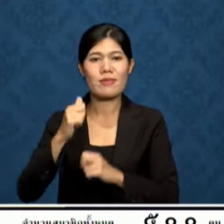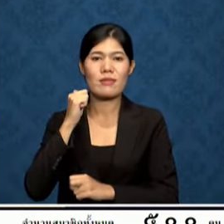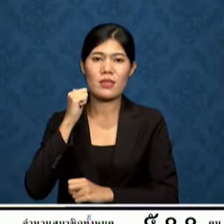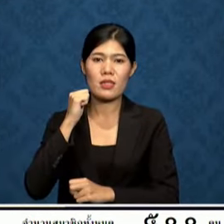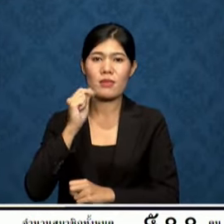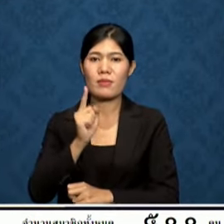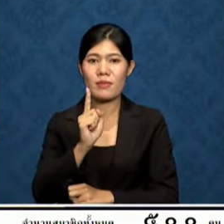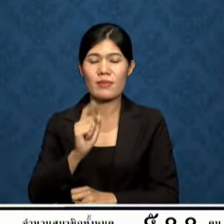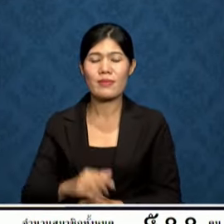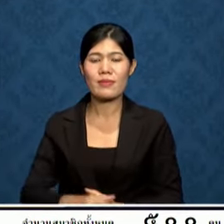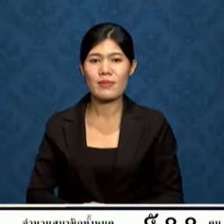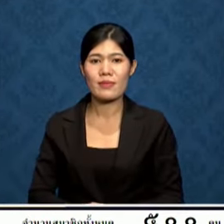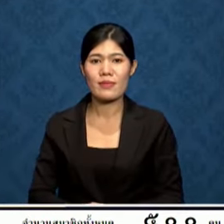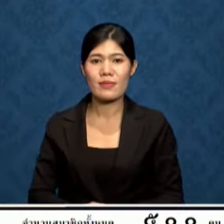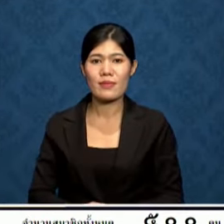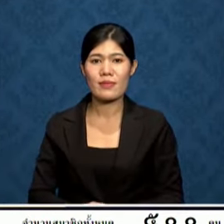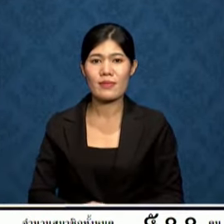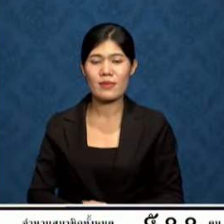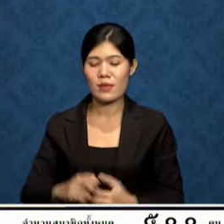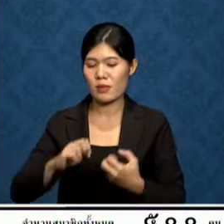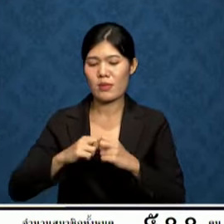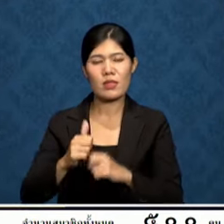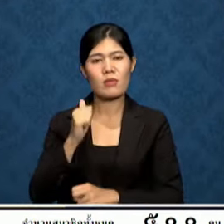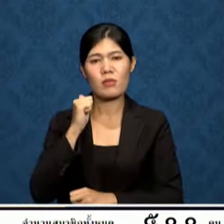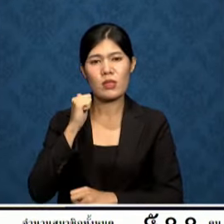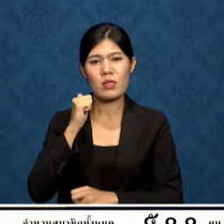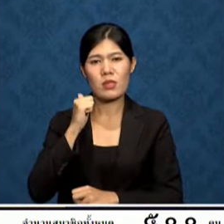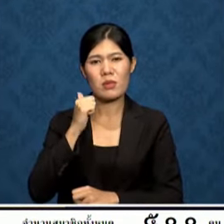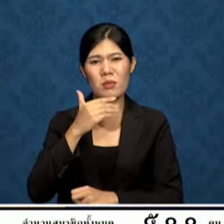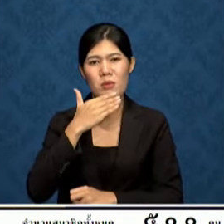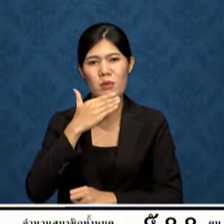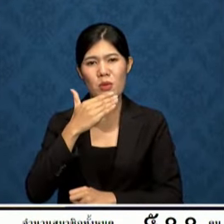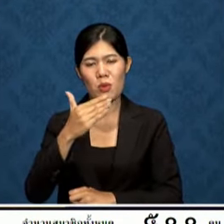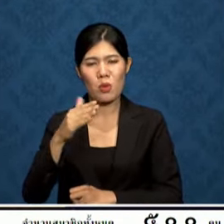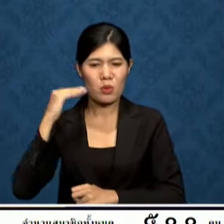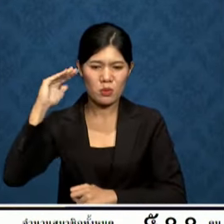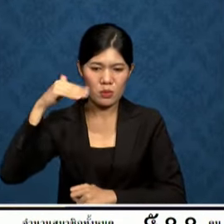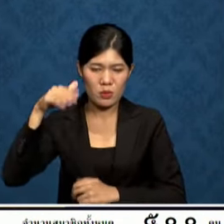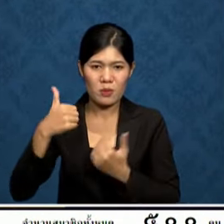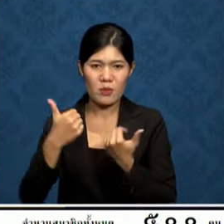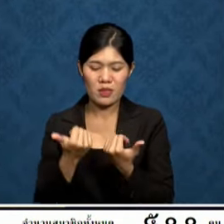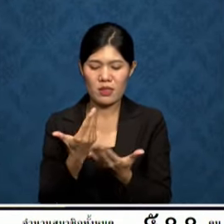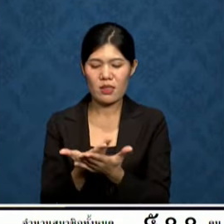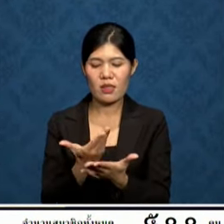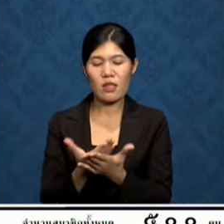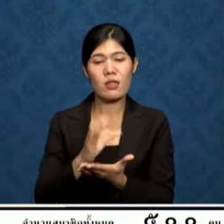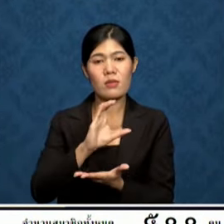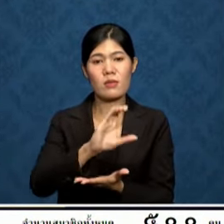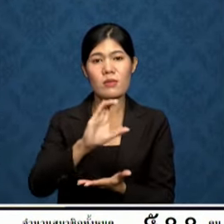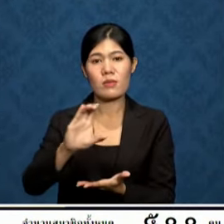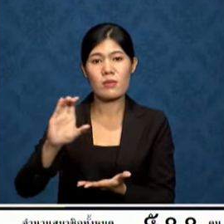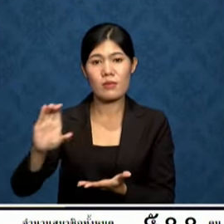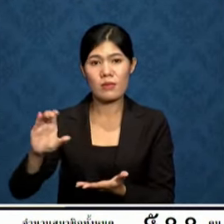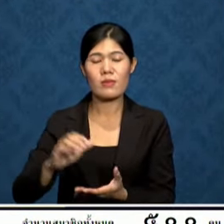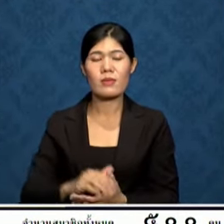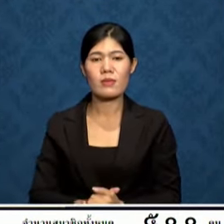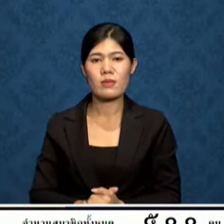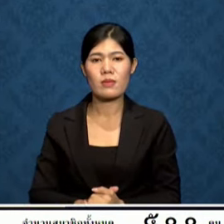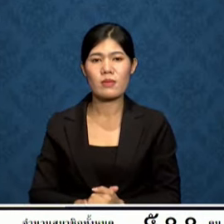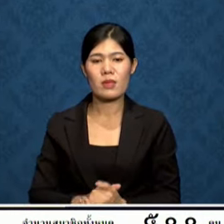ครับปัญหาแบบเดิมๆมาตลอดก็คือเป็นการจัดสรรงบประมาณที่มี